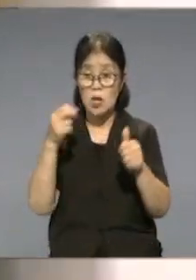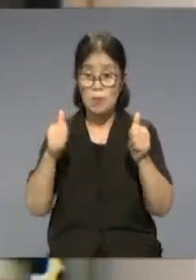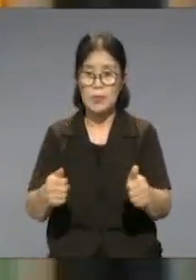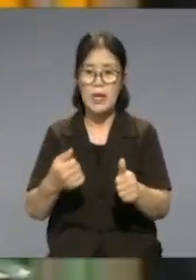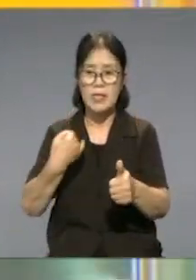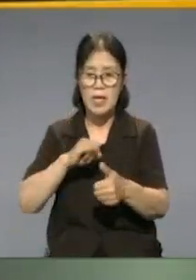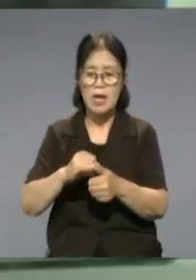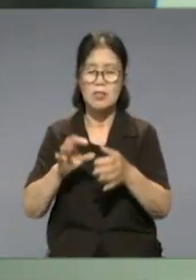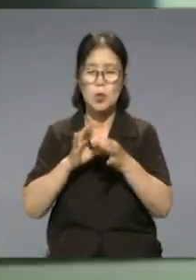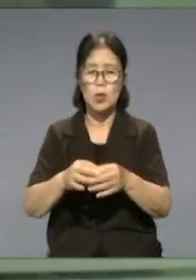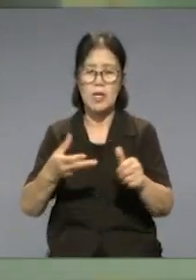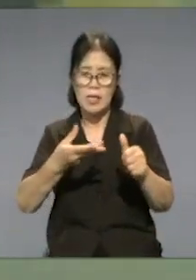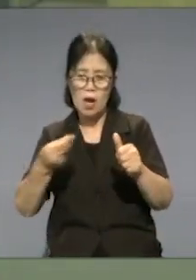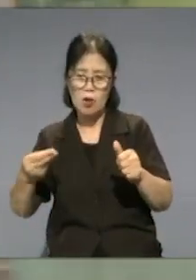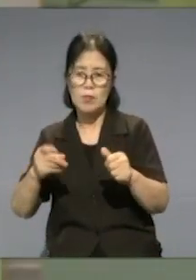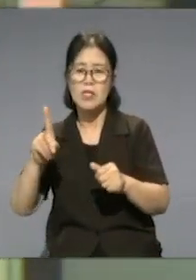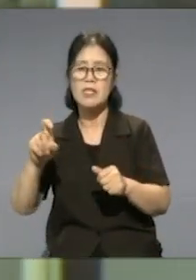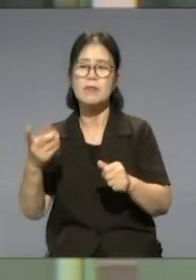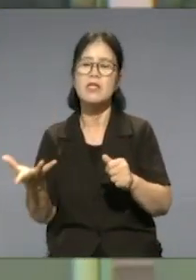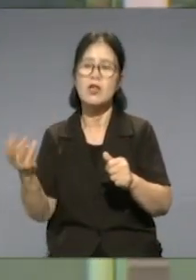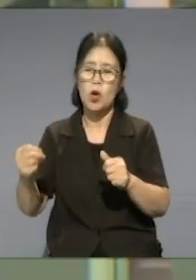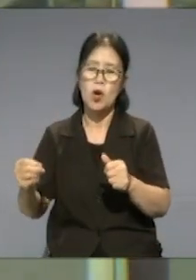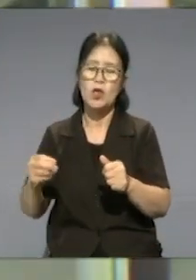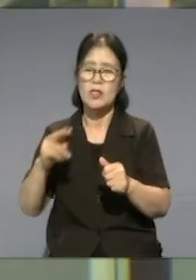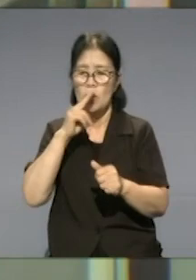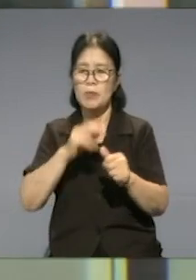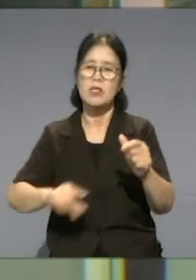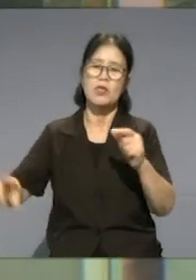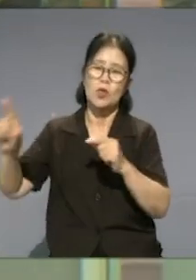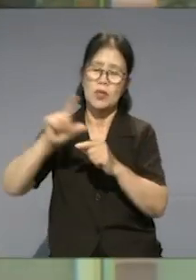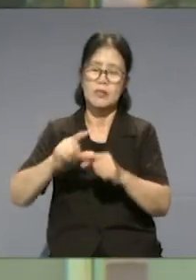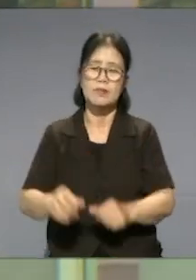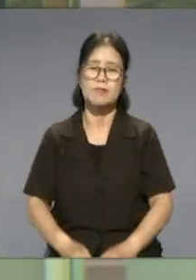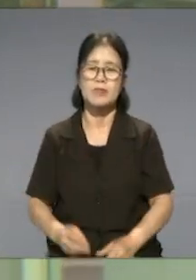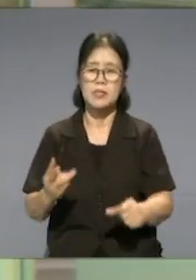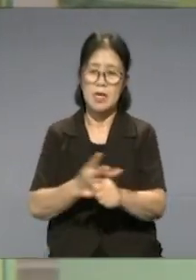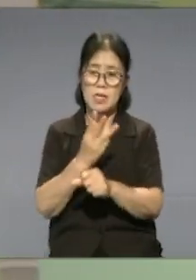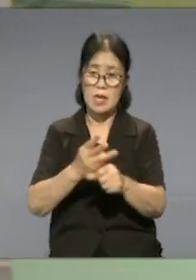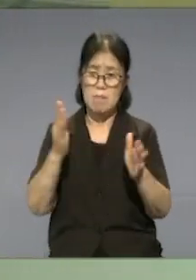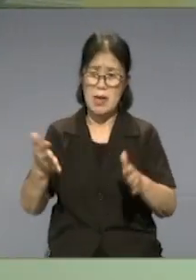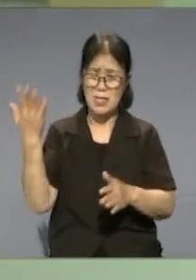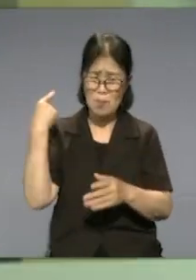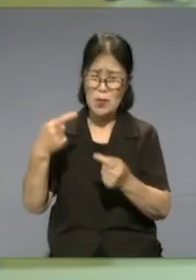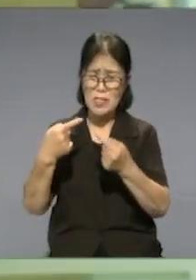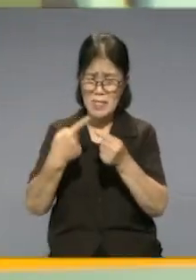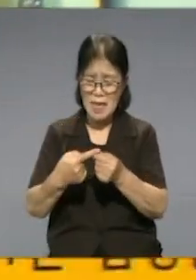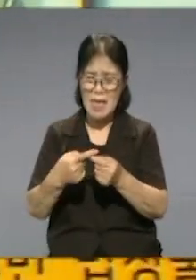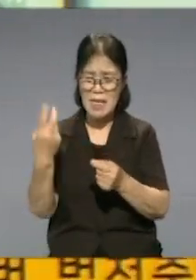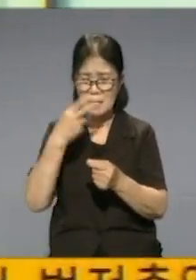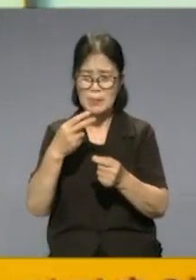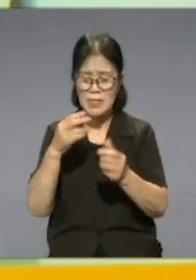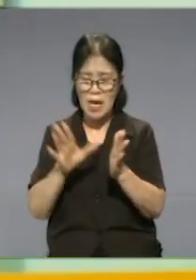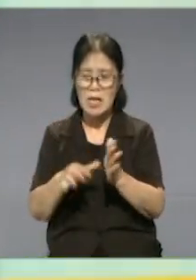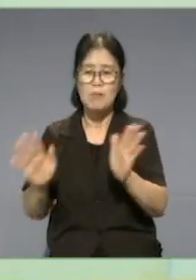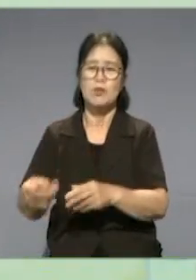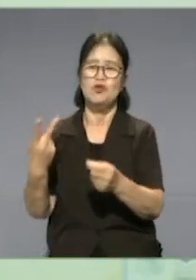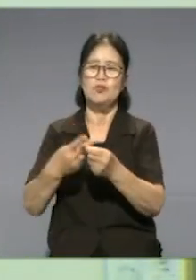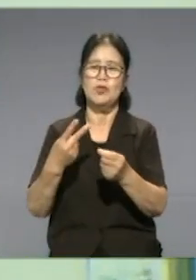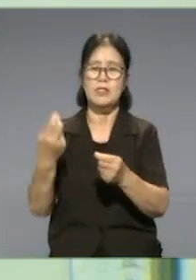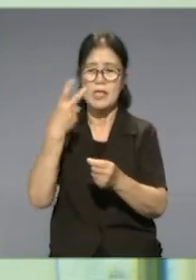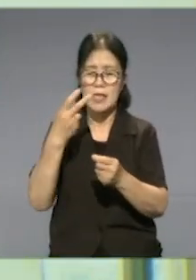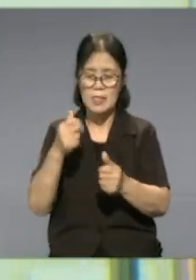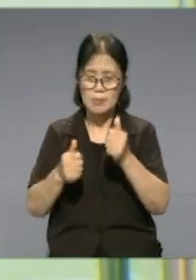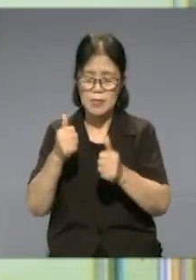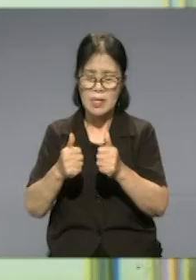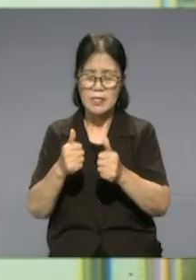대여금 명목으로 11억 원을 받은 혐의가 더해졌습니다 3시간 만에 끝났던 첫 번째와 달리 두 번째 심사는